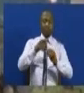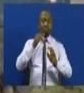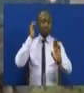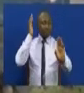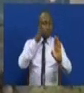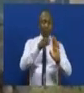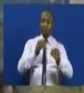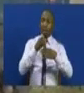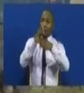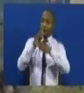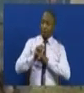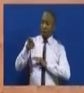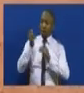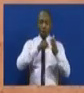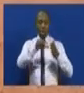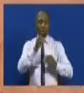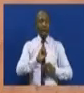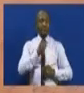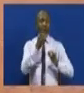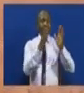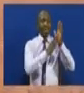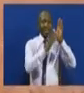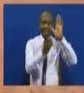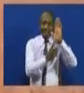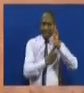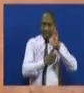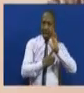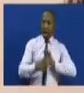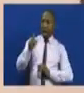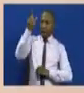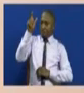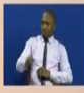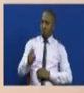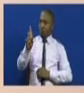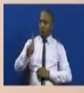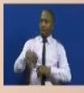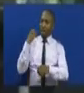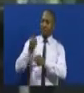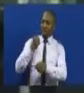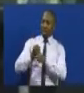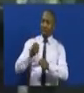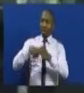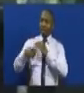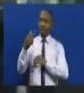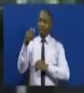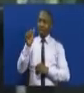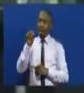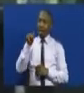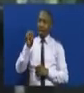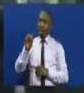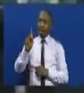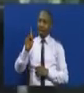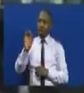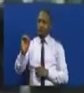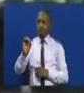hilo kumlipa shilingi milioni 96 mmoja wa watu waliokuwa wakifanya kazi TANESCO. Tukarudi mahakamani